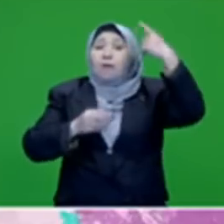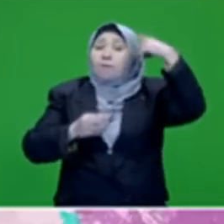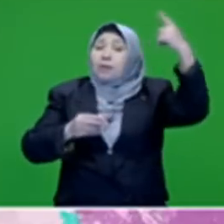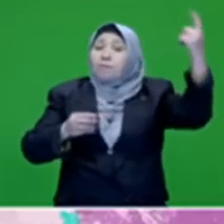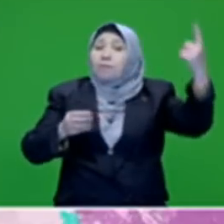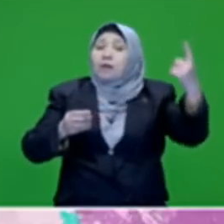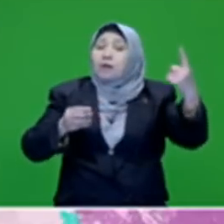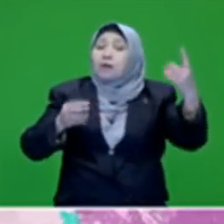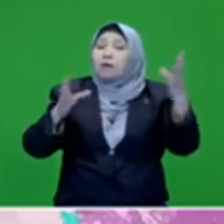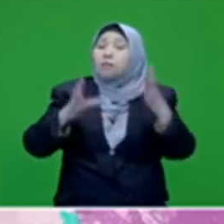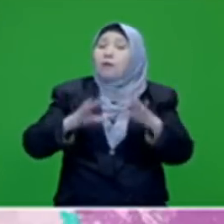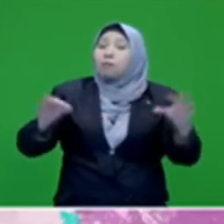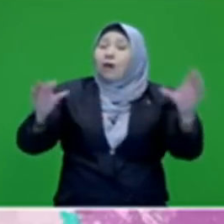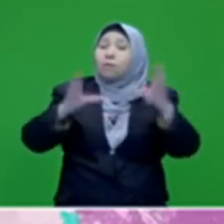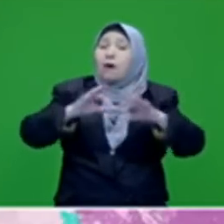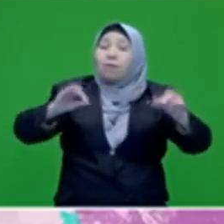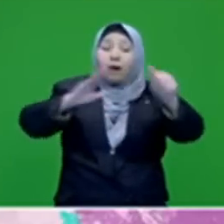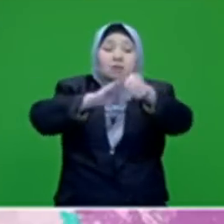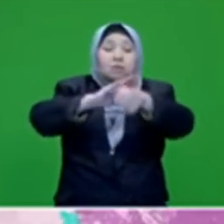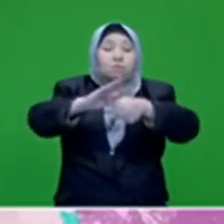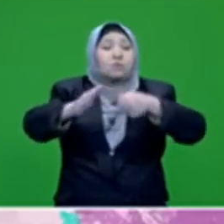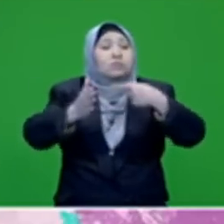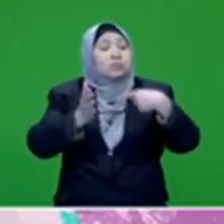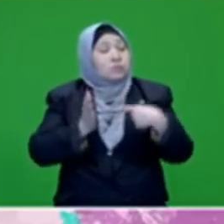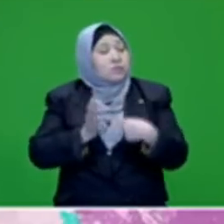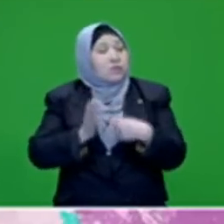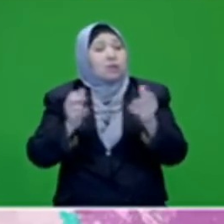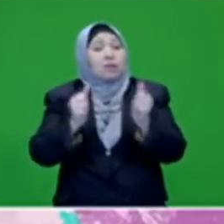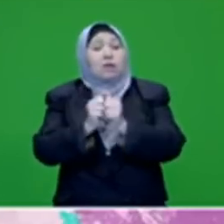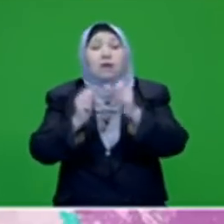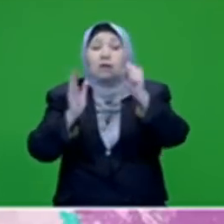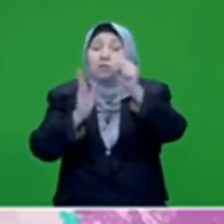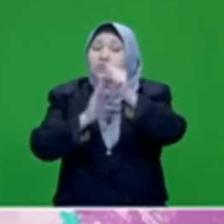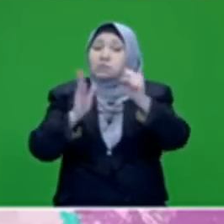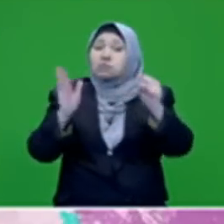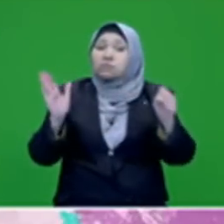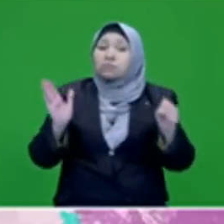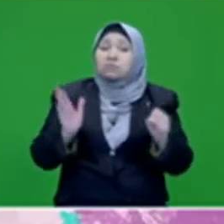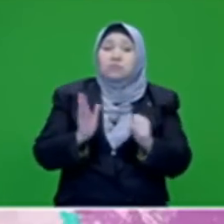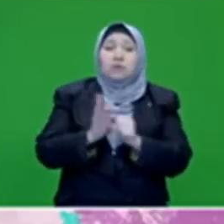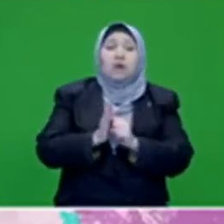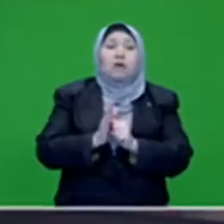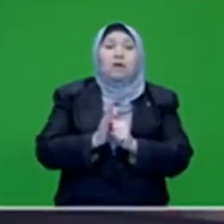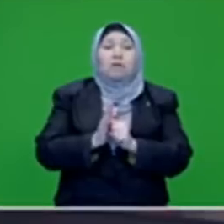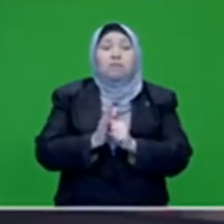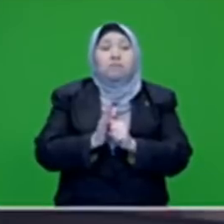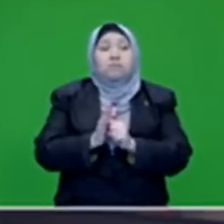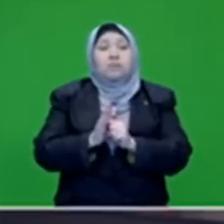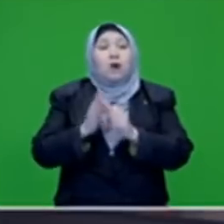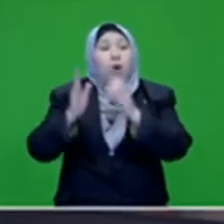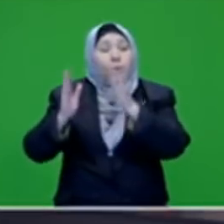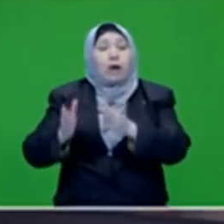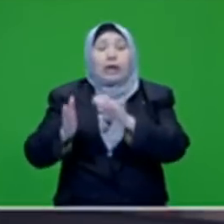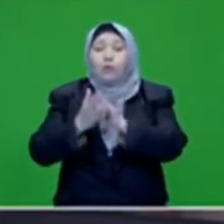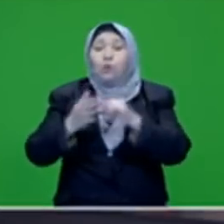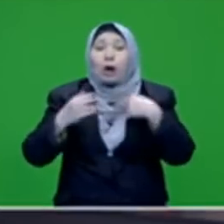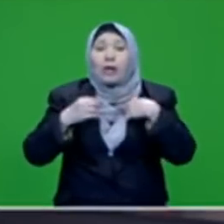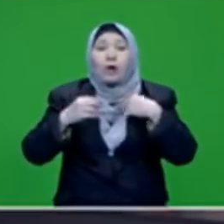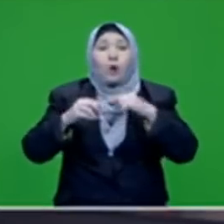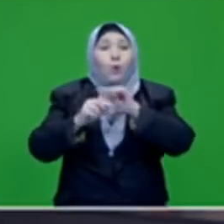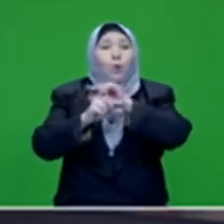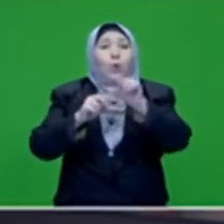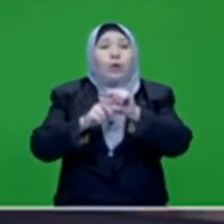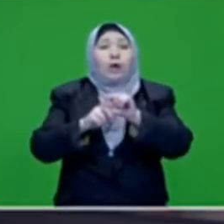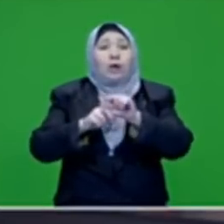peristiwa ataupun perkara ghaib ini adalah dengan syarat tadilah. Betul, kan ya. Jadi kalau katakan orang tu pakai tangkal kemudian